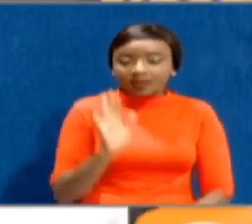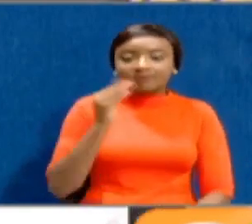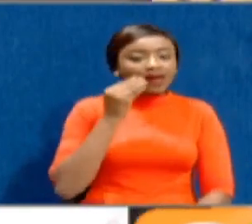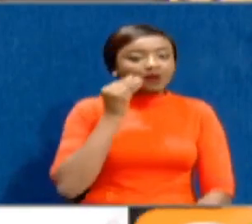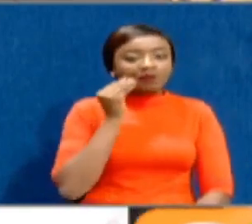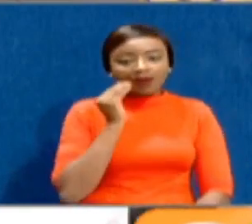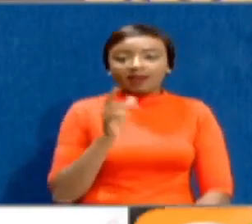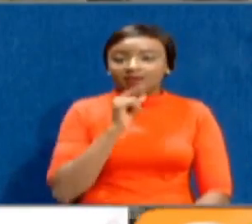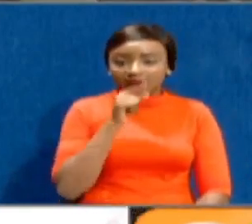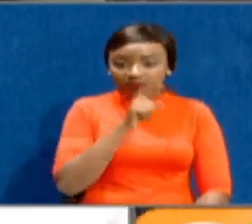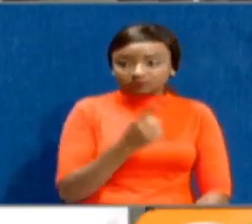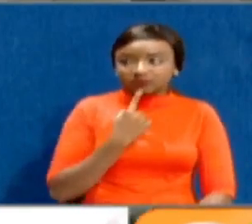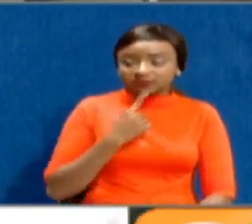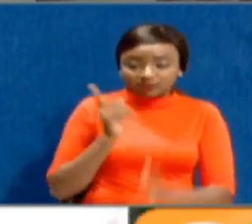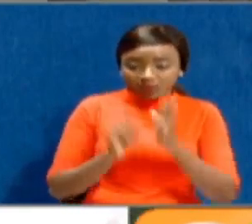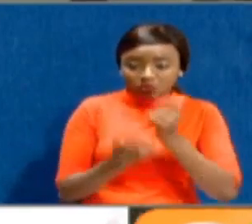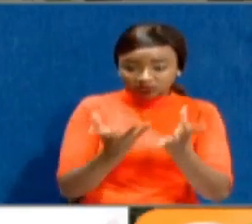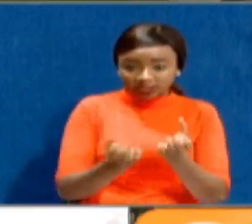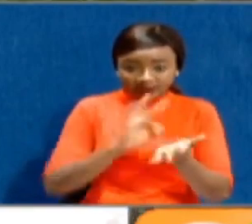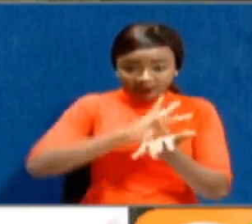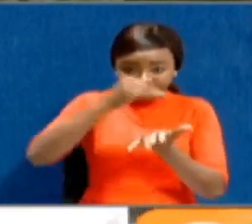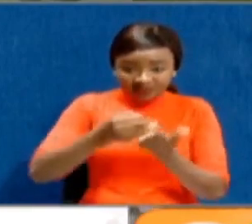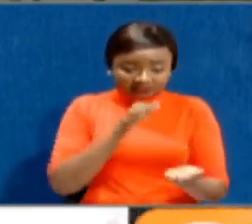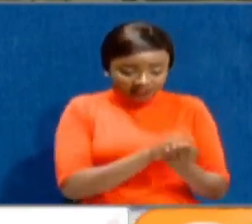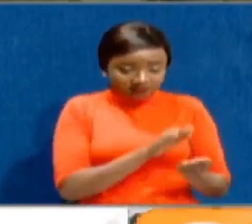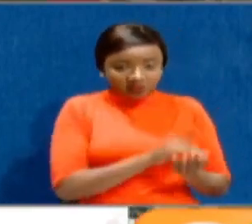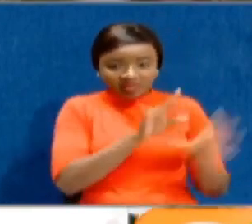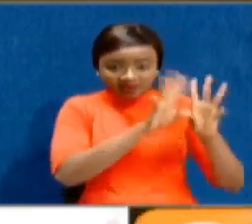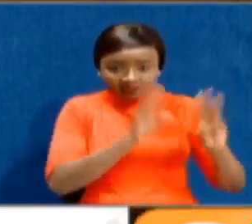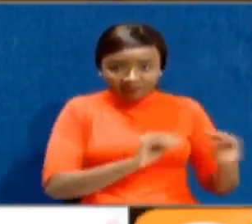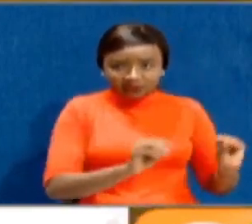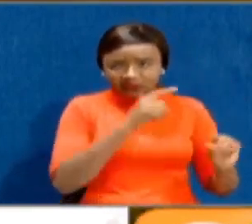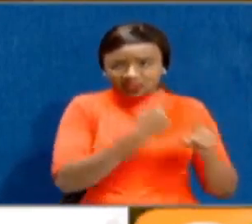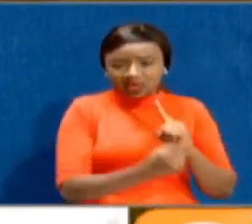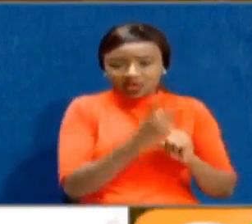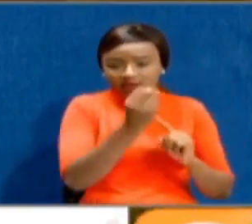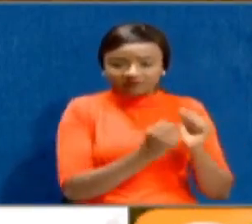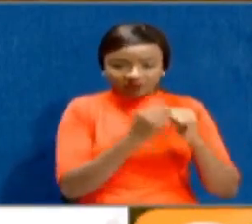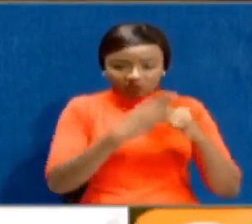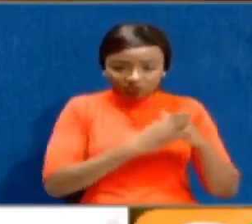Mwenyekiti wa baraza la magavana Wycliffe Oparanya akitaka fedha zilizosalia kwenye bajeti ya mwaka wa